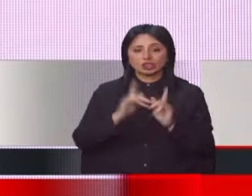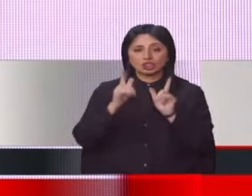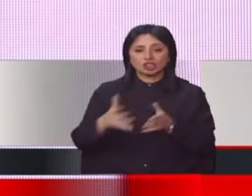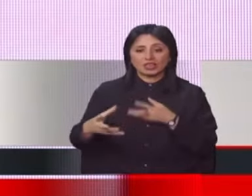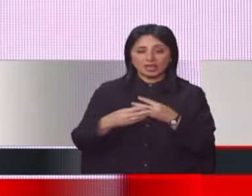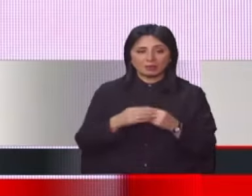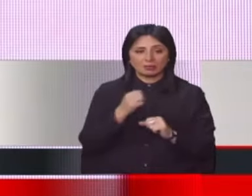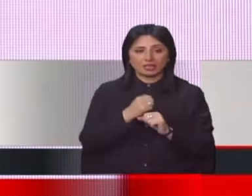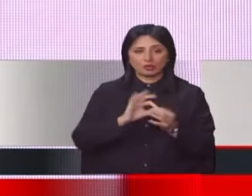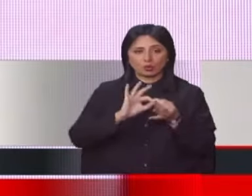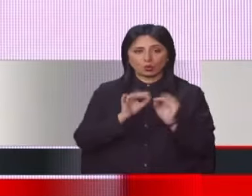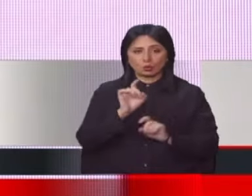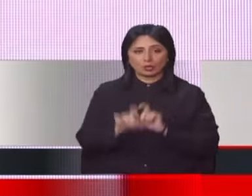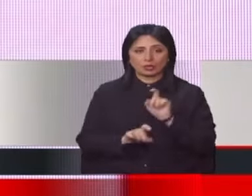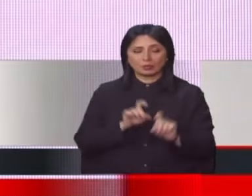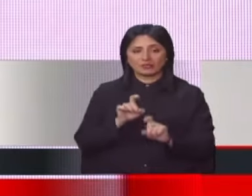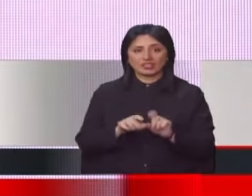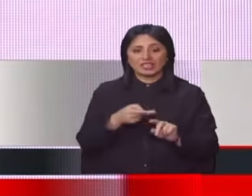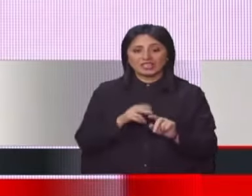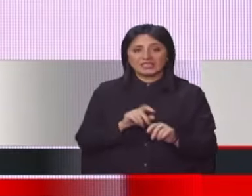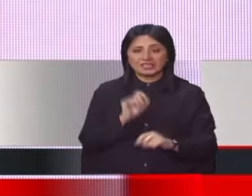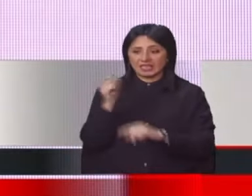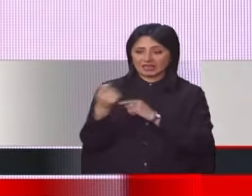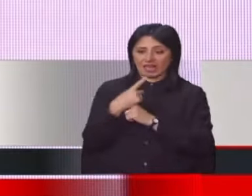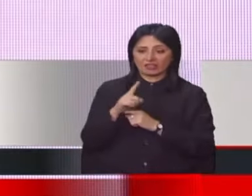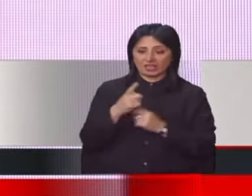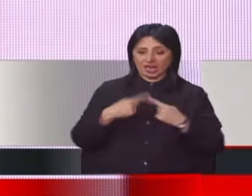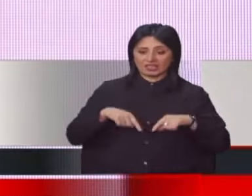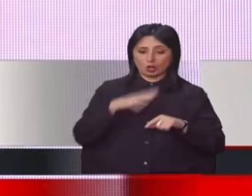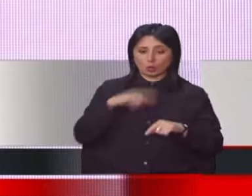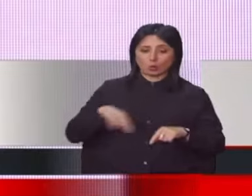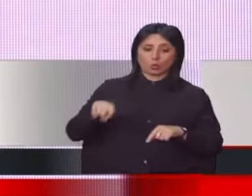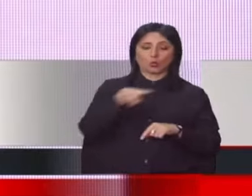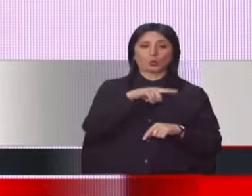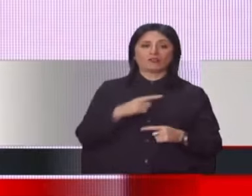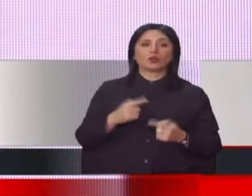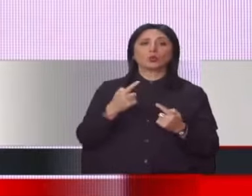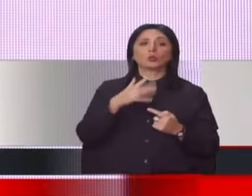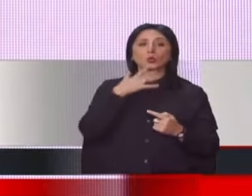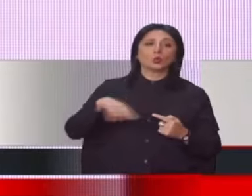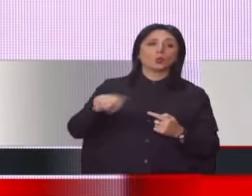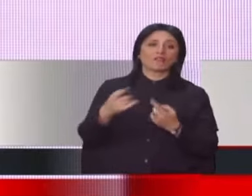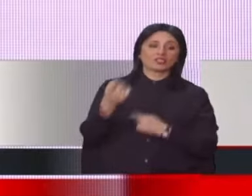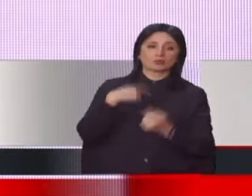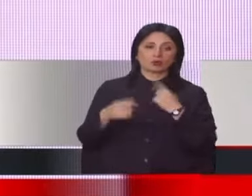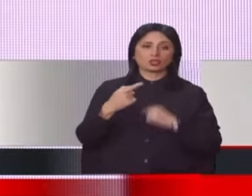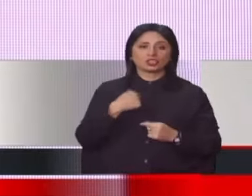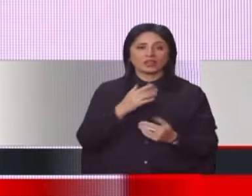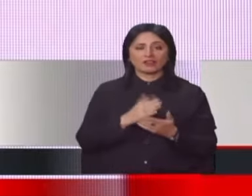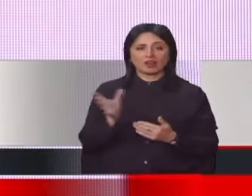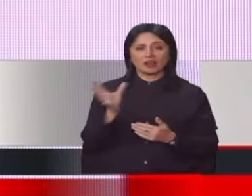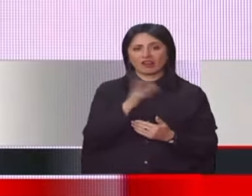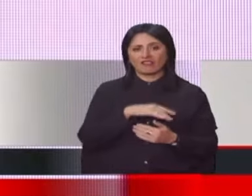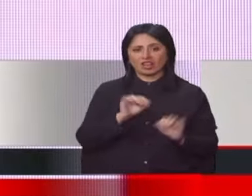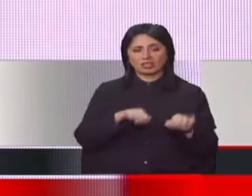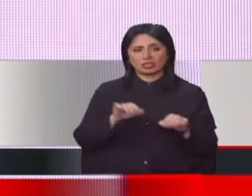შეთანხმებით განვახორციელოთ კონკრეტული ნაბიჯები და ის დაკვეთა, რომელიც საზოგადოების უმრავლესობიდან, უდიდესი უმრავლესობიდან მოდის, ჩვენ გვაქვს